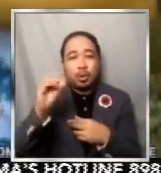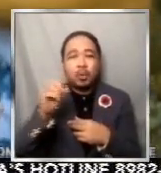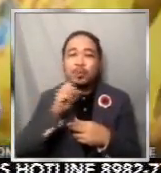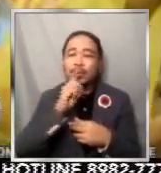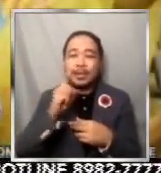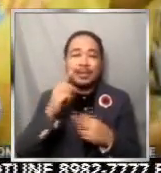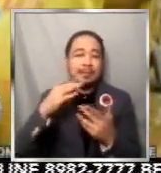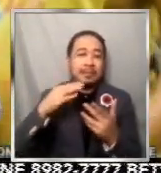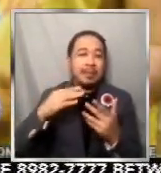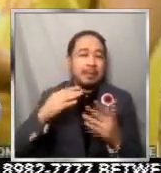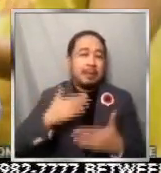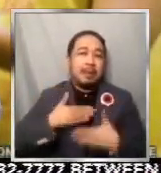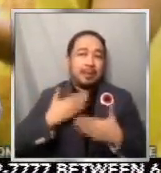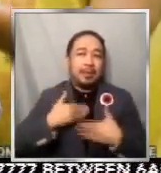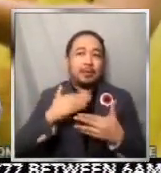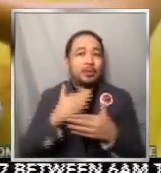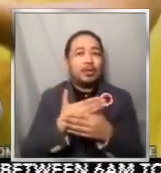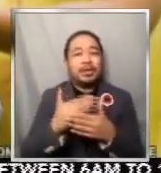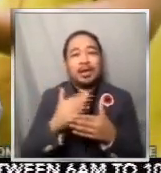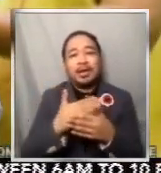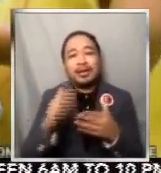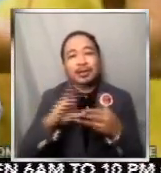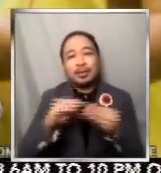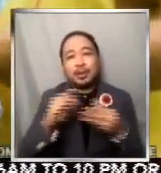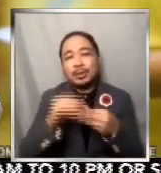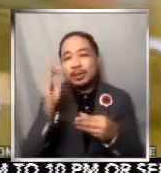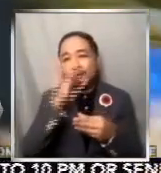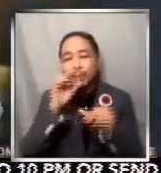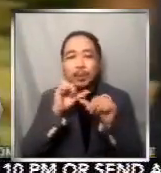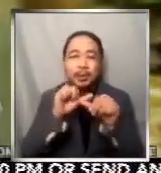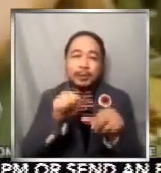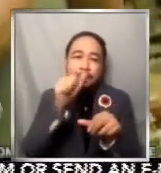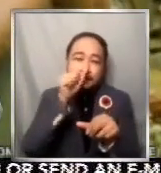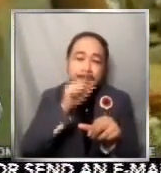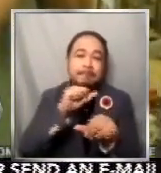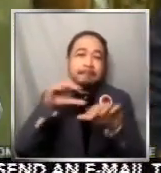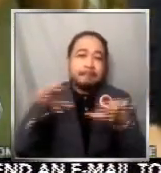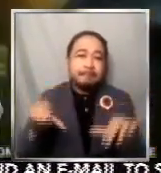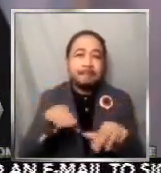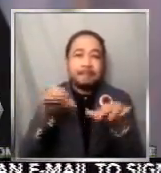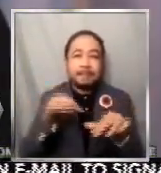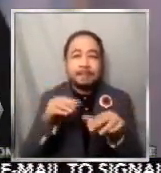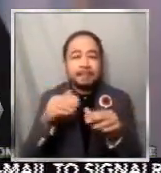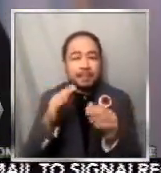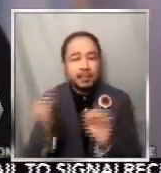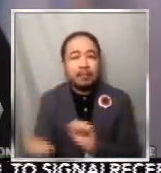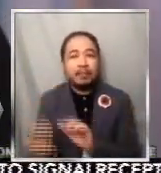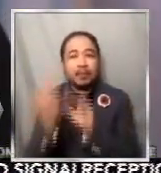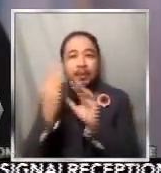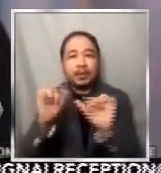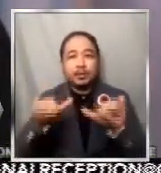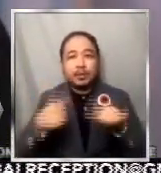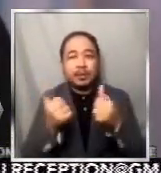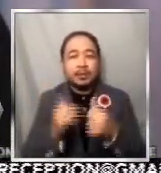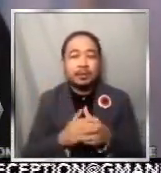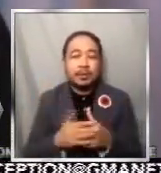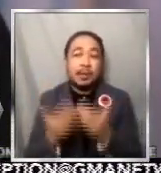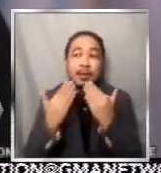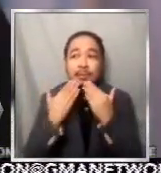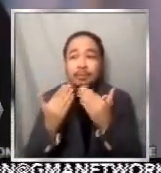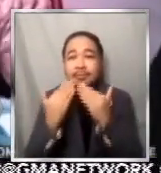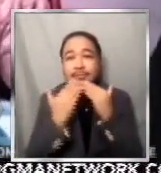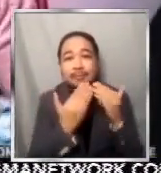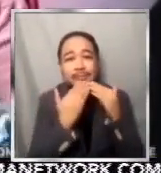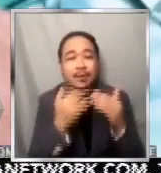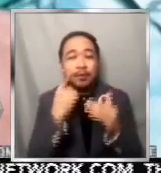ng mga Pilipino na patuloy na nagsisikap at bumabangon sa gitna ng mga pagsubok. Lubos ang kanyang pasasalamat sa mga